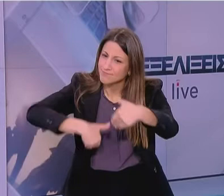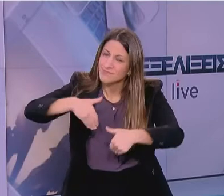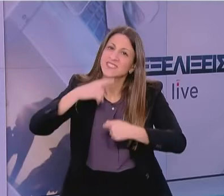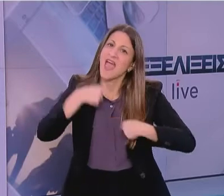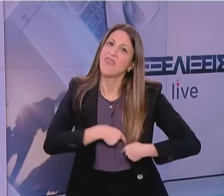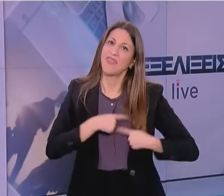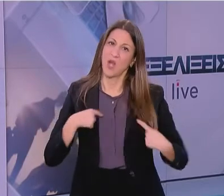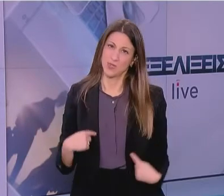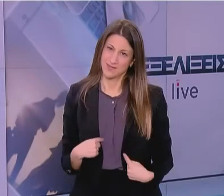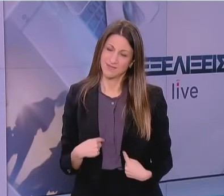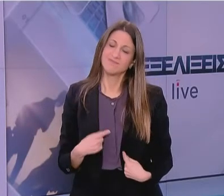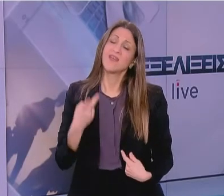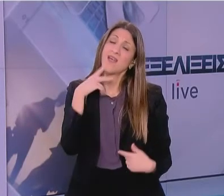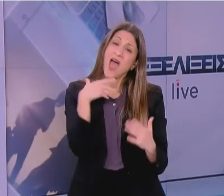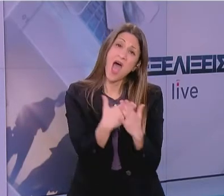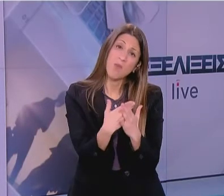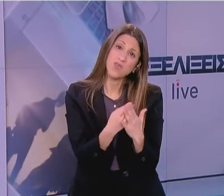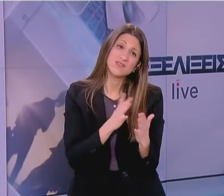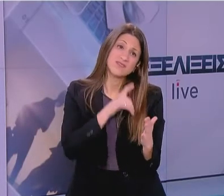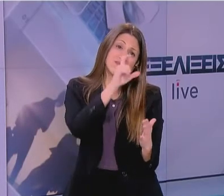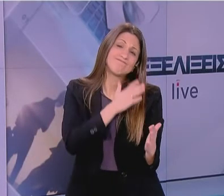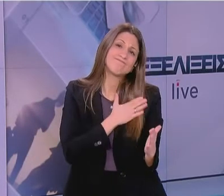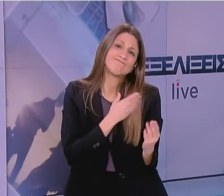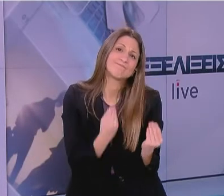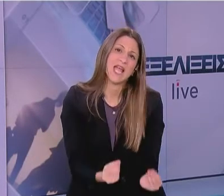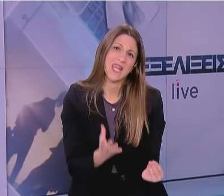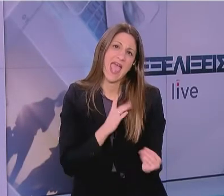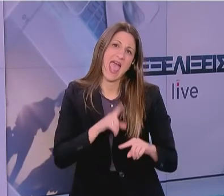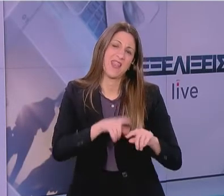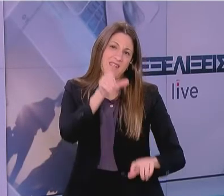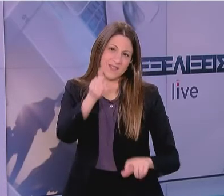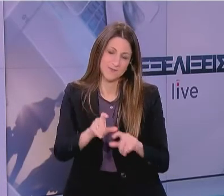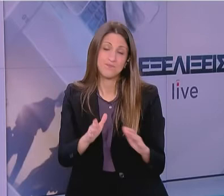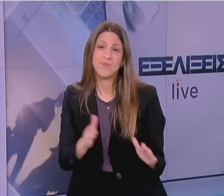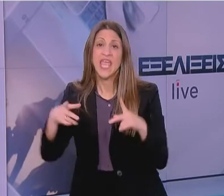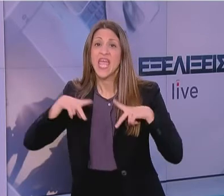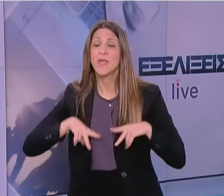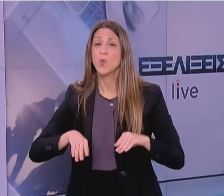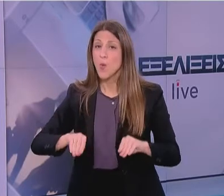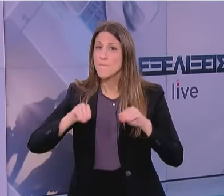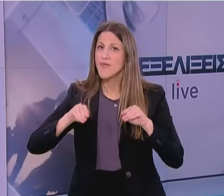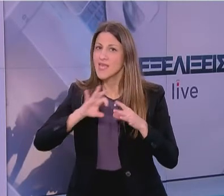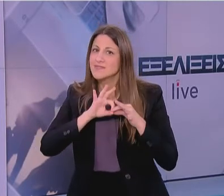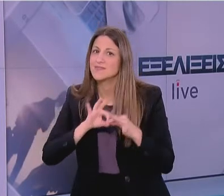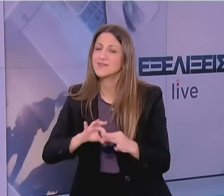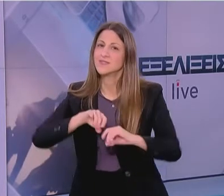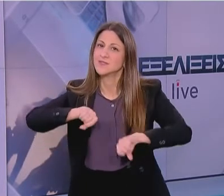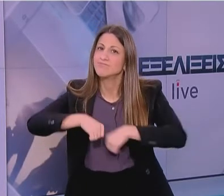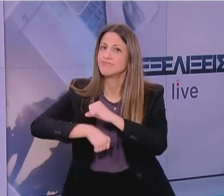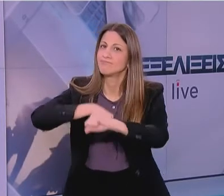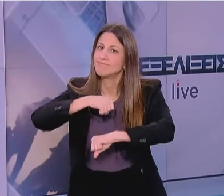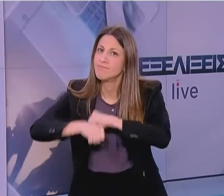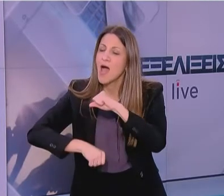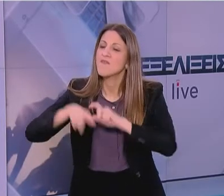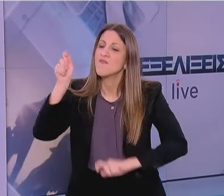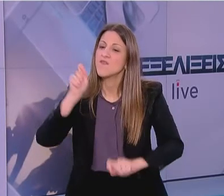στις δύσκολες αυτές ώρες. Θα ήθελα επίσης να σας υπενθυμίσω ότι συνεχίζονται οι ενέργειες στο Υπουργείο Παιδείας και Θρησκευμάτων μέσα από ένα ολοκληρωμένο